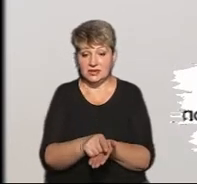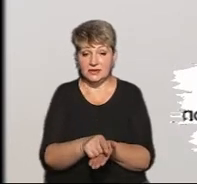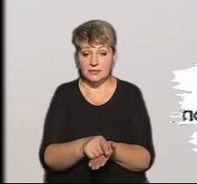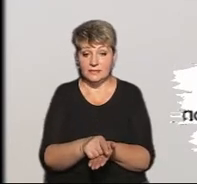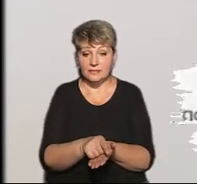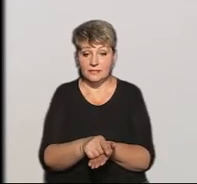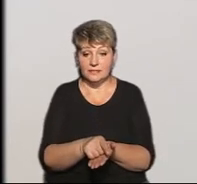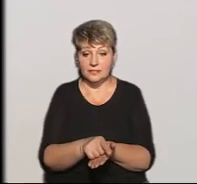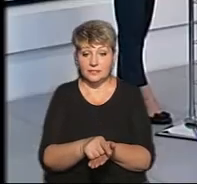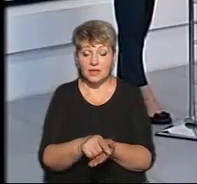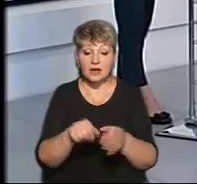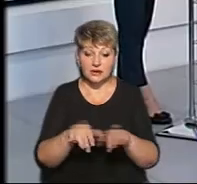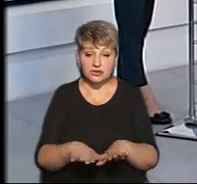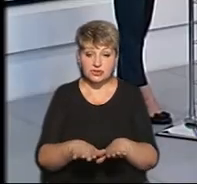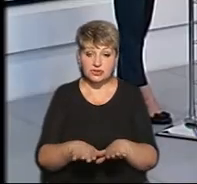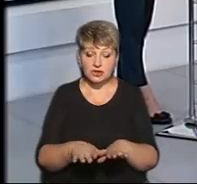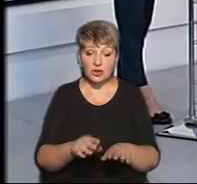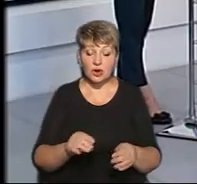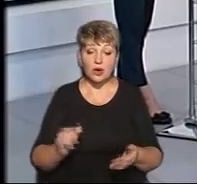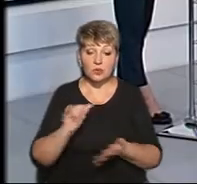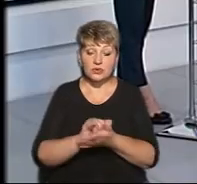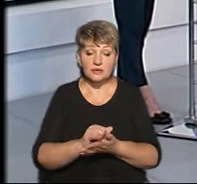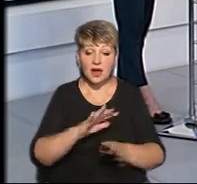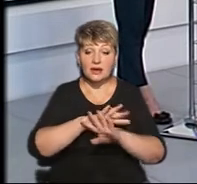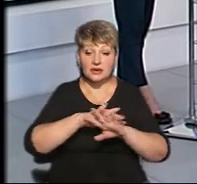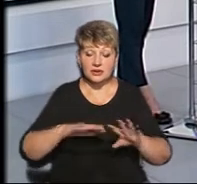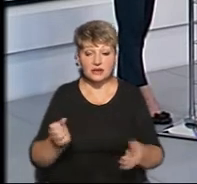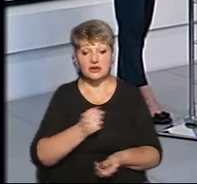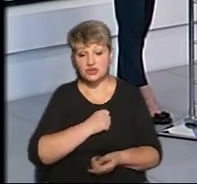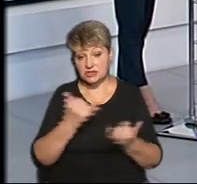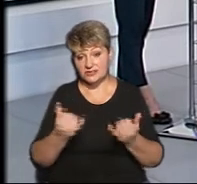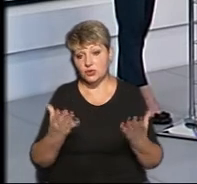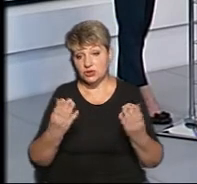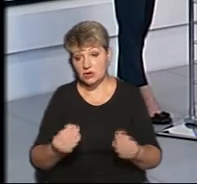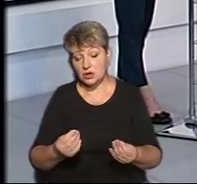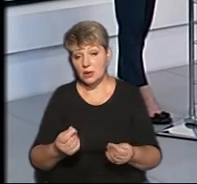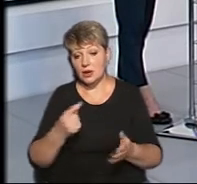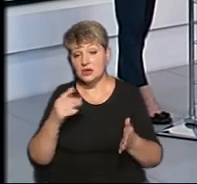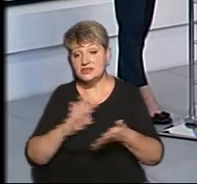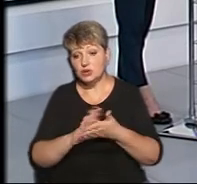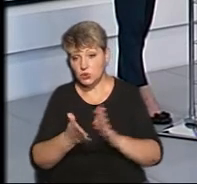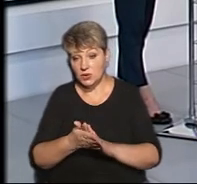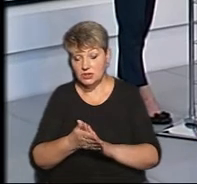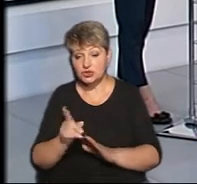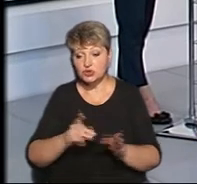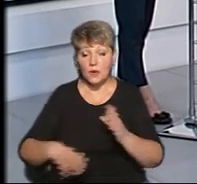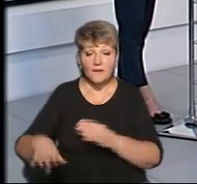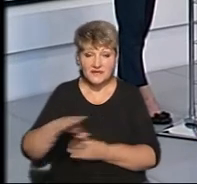ці, як то кажуть, решітки установити. Тому що, на жаль, на сьогоднішній день склалася така ситуація, що